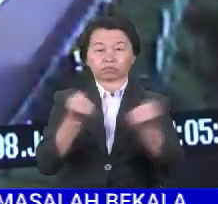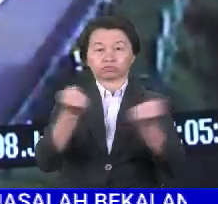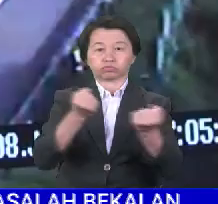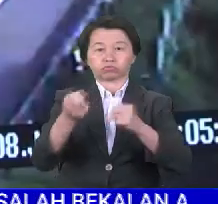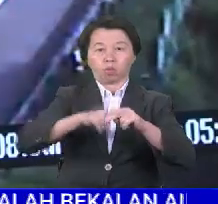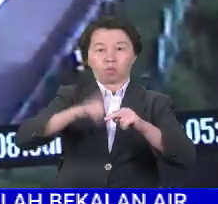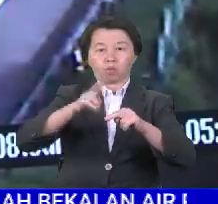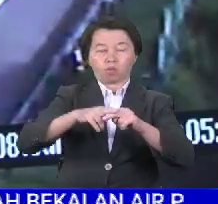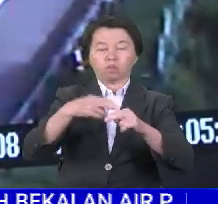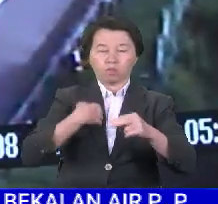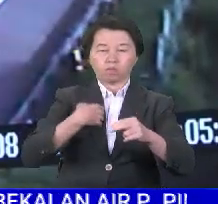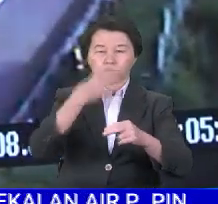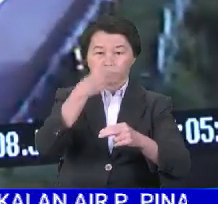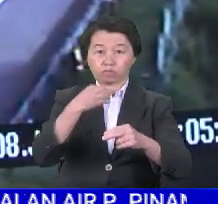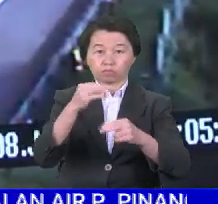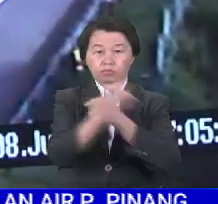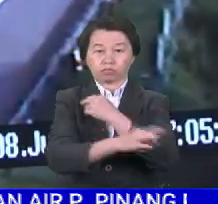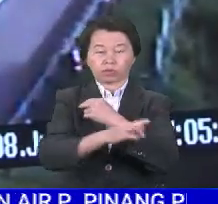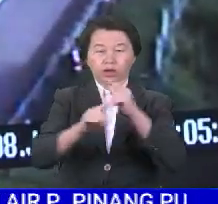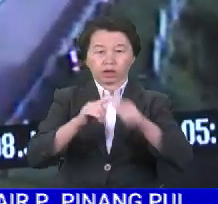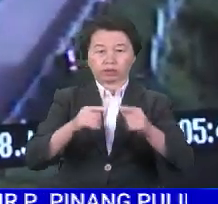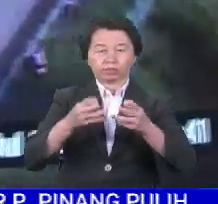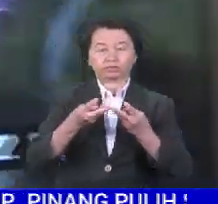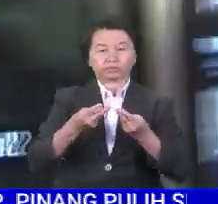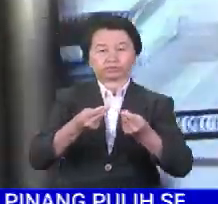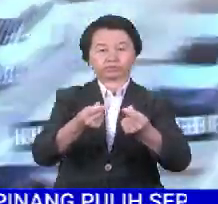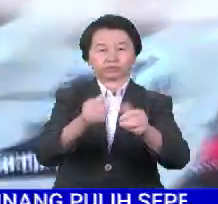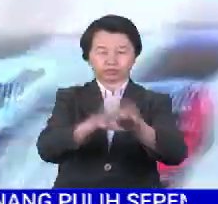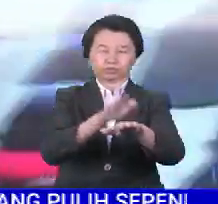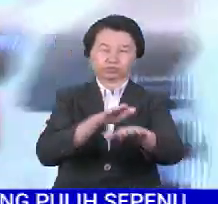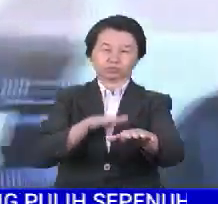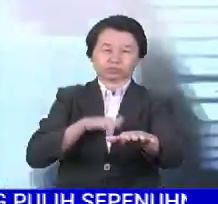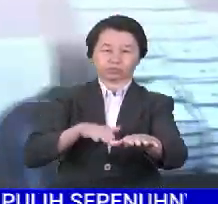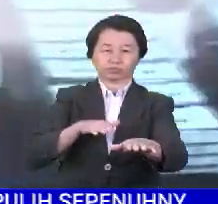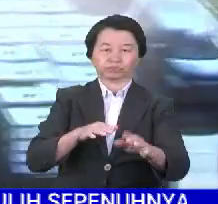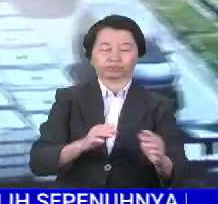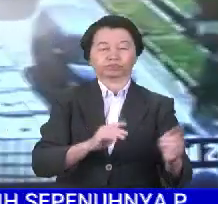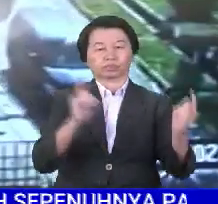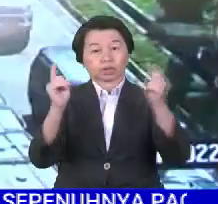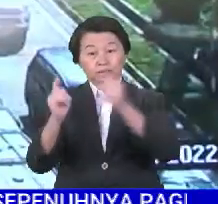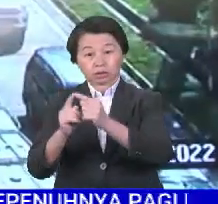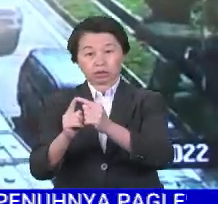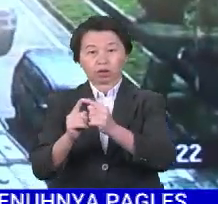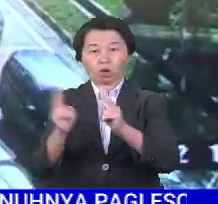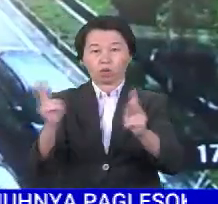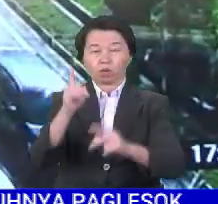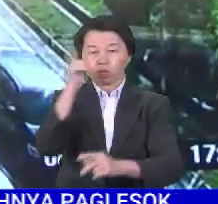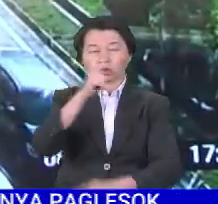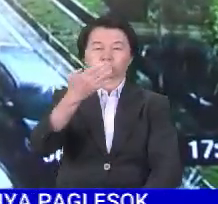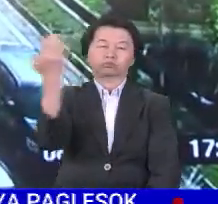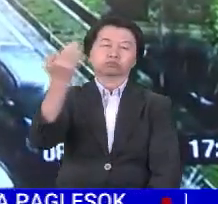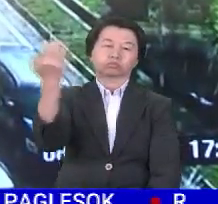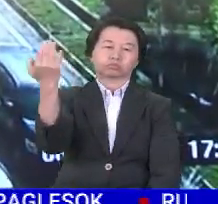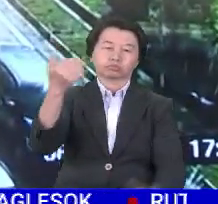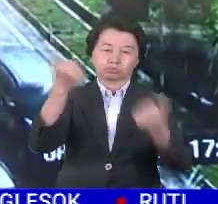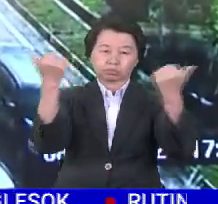kenderaan yang ketara, namun kenderaan masih lagi bergerak lancar. Beralih ke lokasi yang begitu sinonim dengan